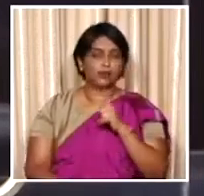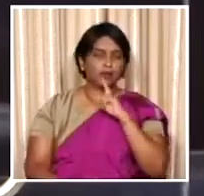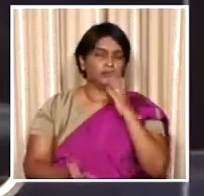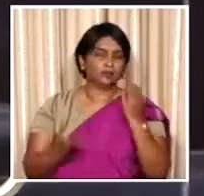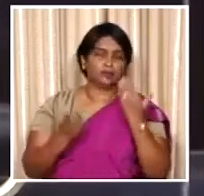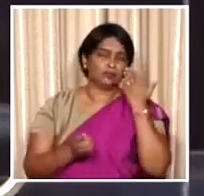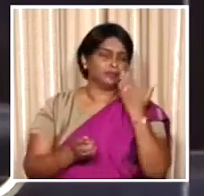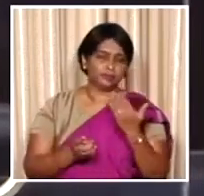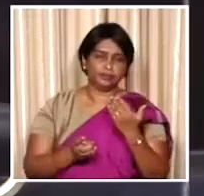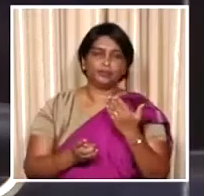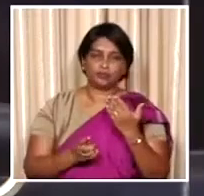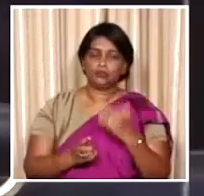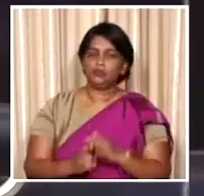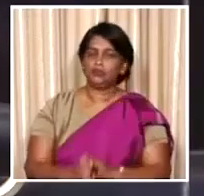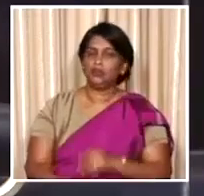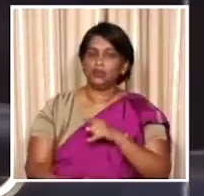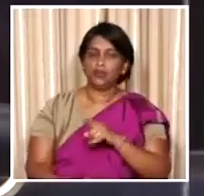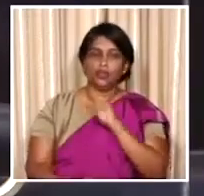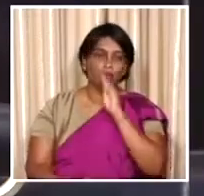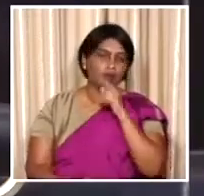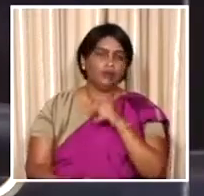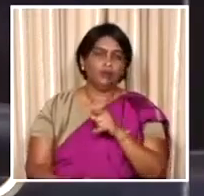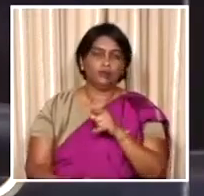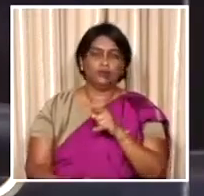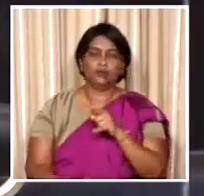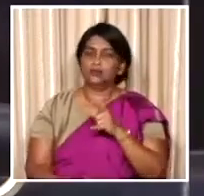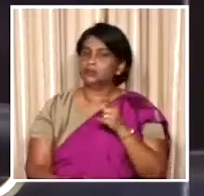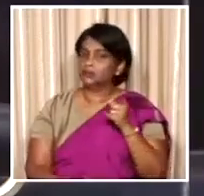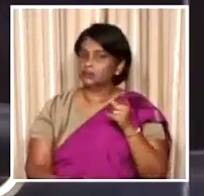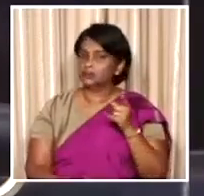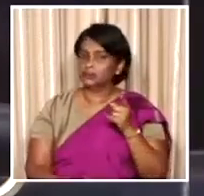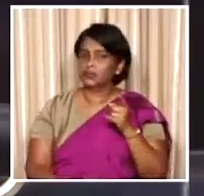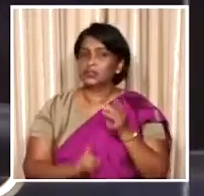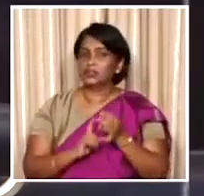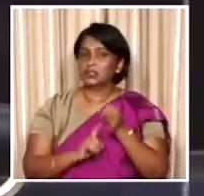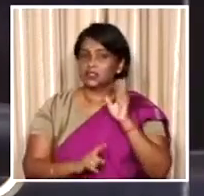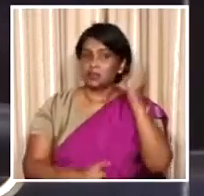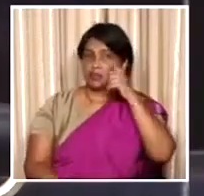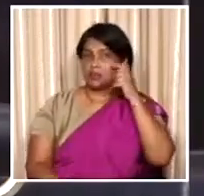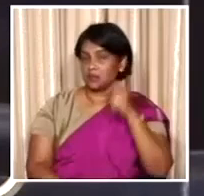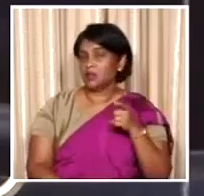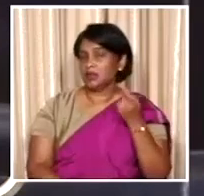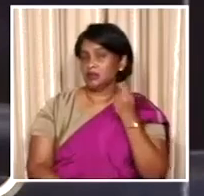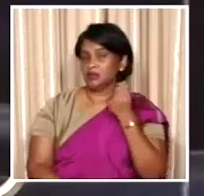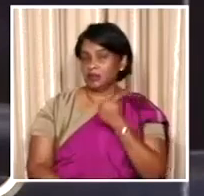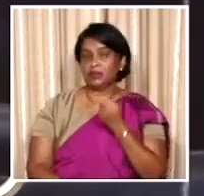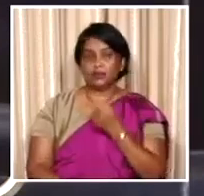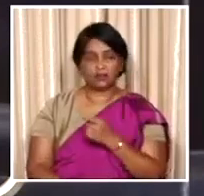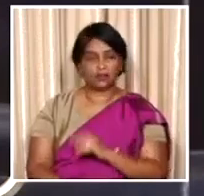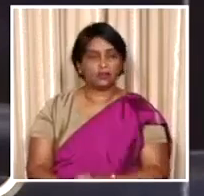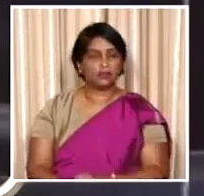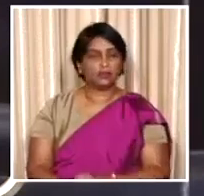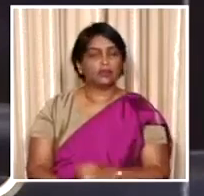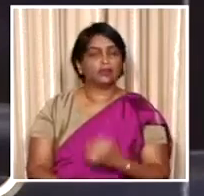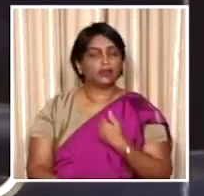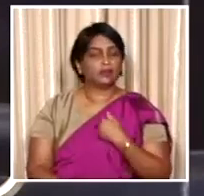සංසන්දනය කරලා අපිට පෙන්වන්න කියලා මොකද අඩුම තරමේ අපීල්ස් කෝඩ් ප්‍රෙසිඩන්ට් ගේ පඩියවත් ලැබෙන්න ඕනේ කියලා අඩුම වශයෙන්